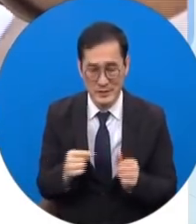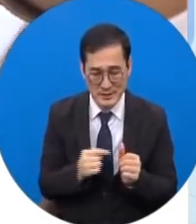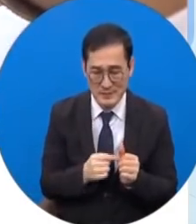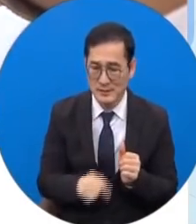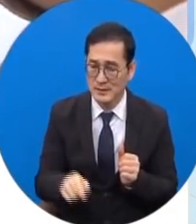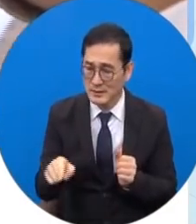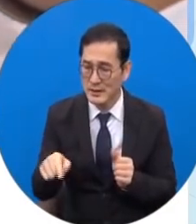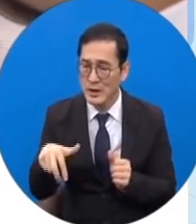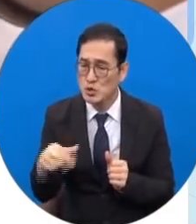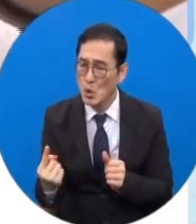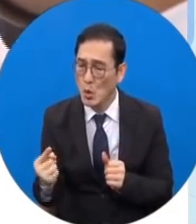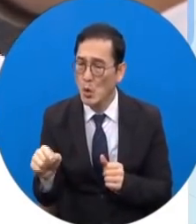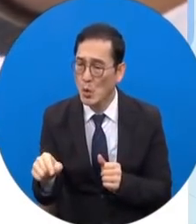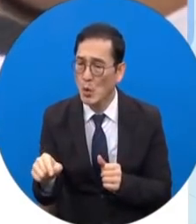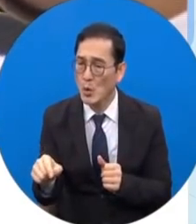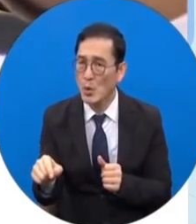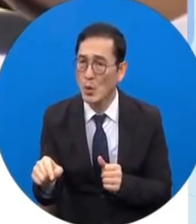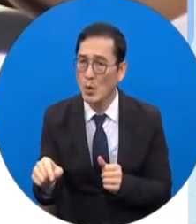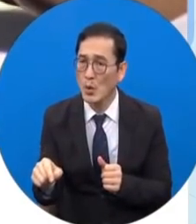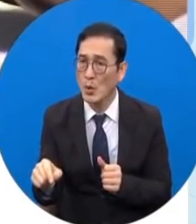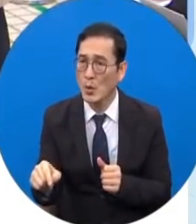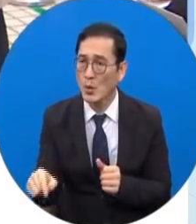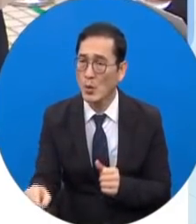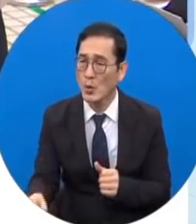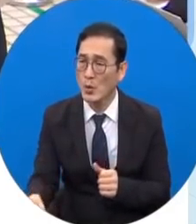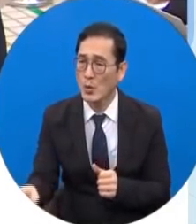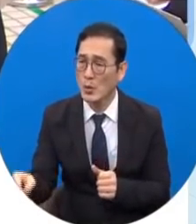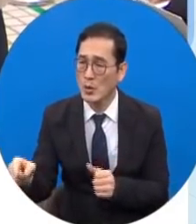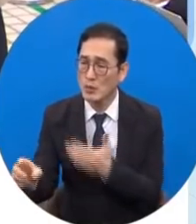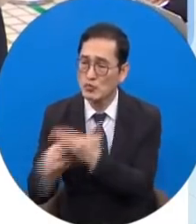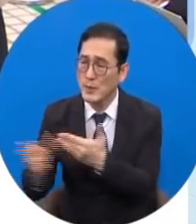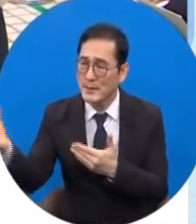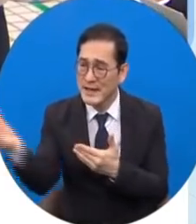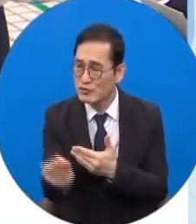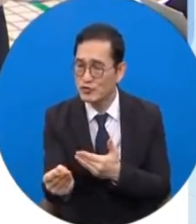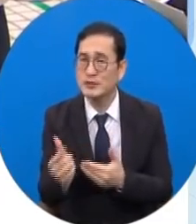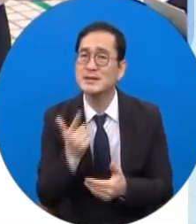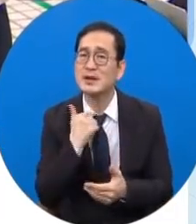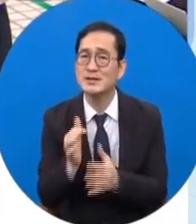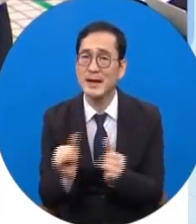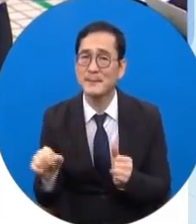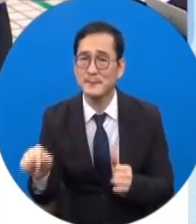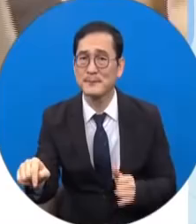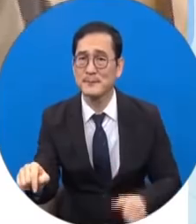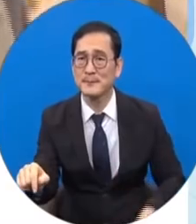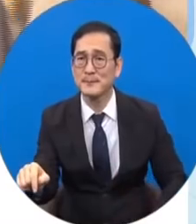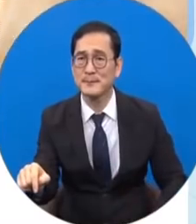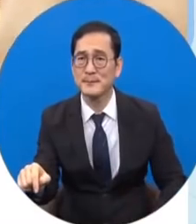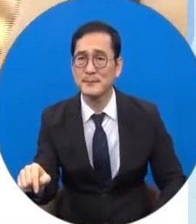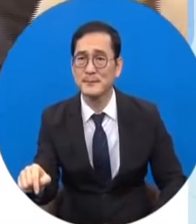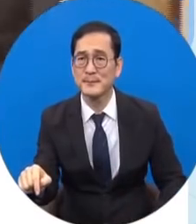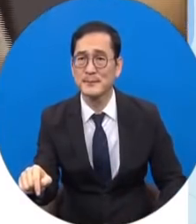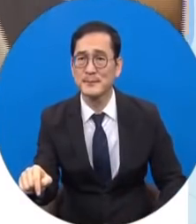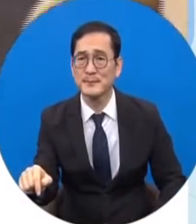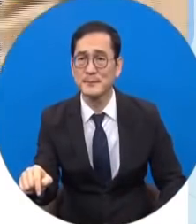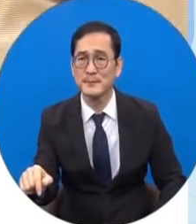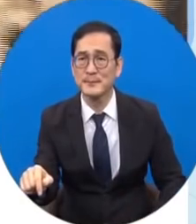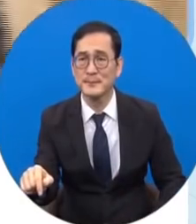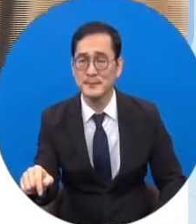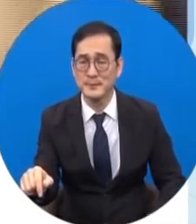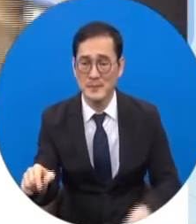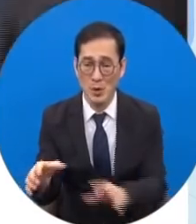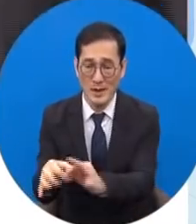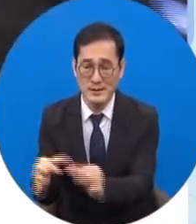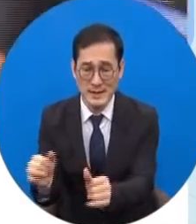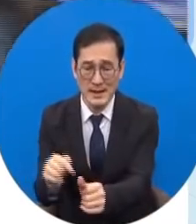부산저축은행 첨 150억 원 정도의 불법대출 이루어질 때 그때 브로커 역할을 했던 사람 그 변화를 할 때 박용수 특검을